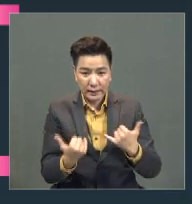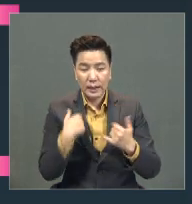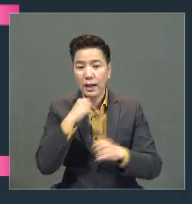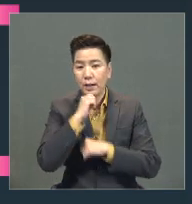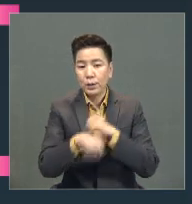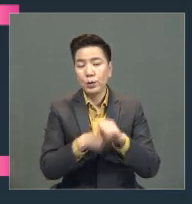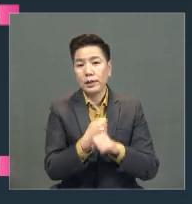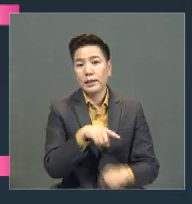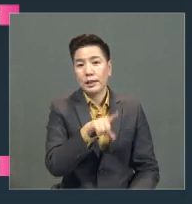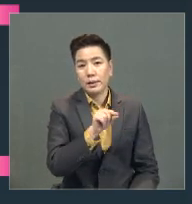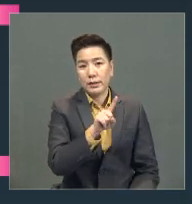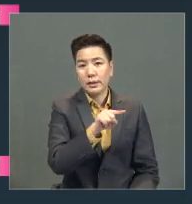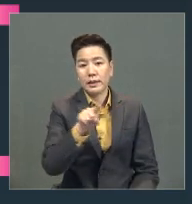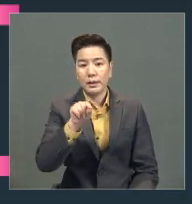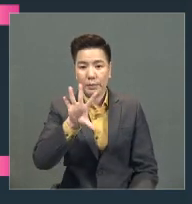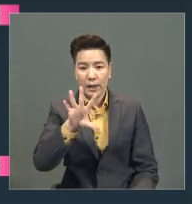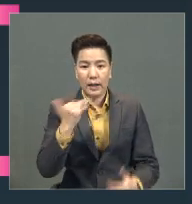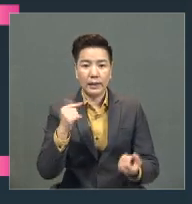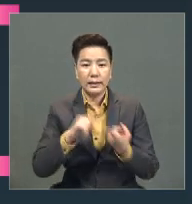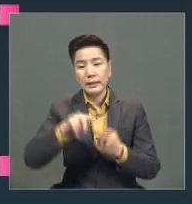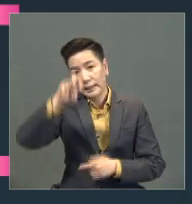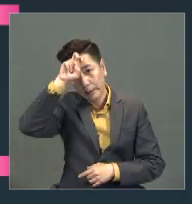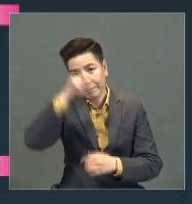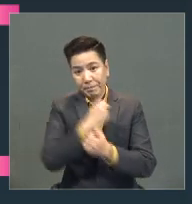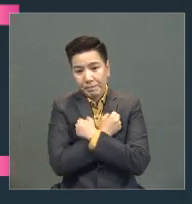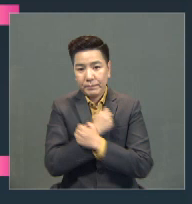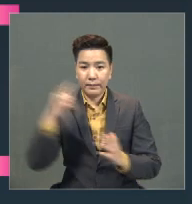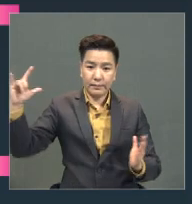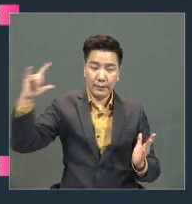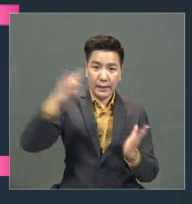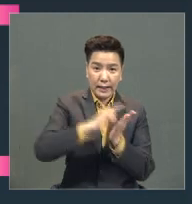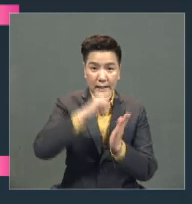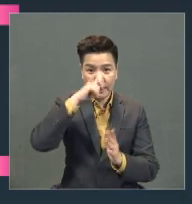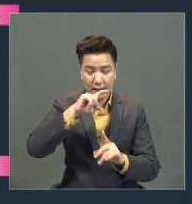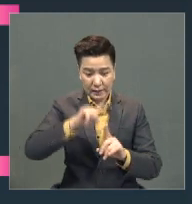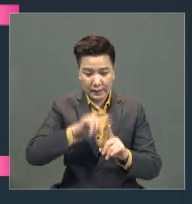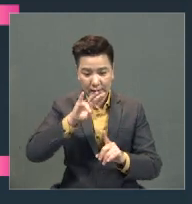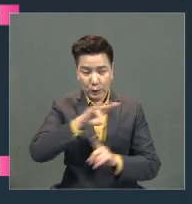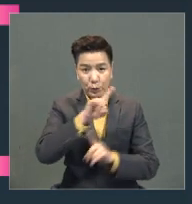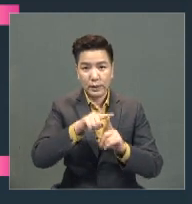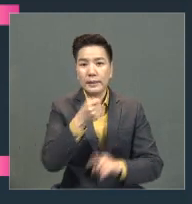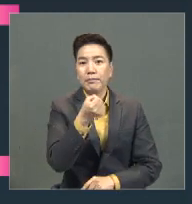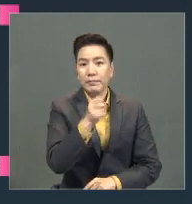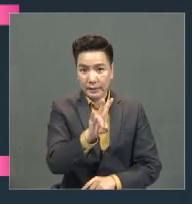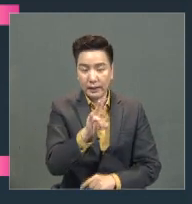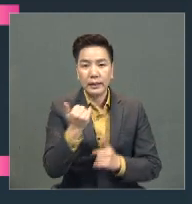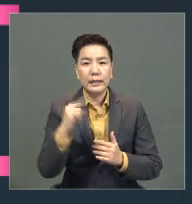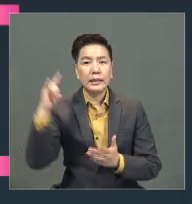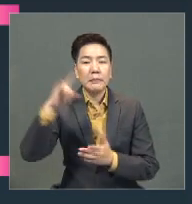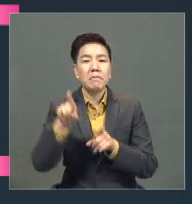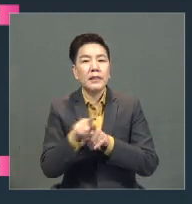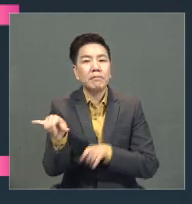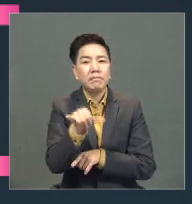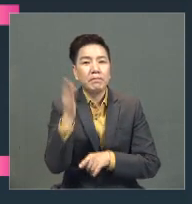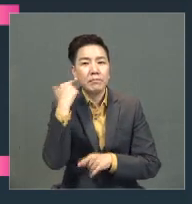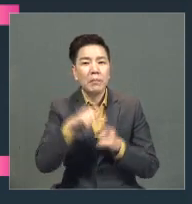แต่21ถึง25ปีเดินทางมาถึงประเทศไทยเมื่อวันที่17กรกฎาคมซึ่งเป็นเที่ยวบินเดียว